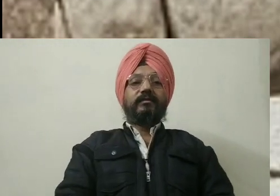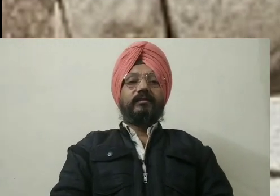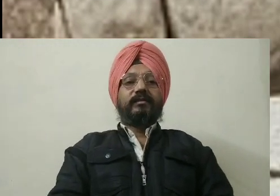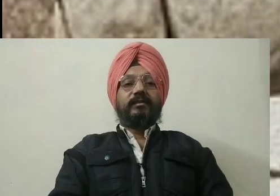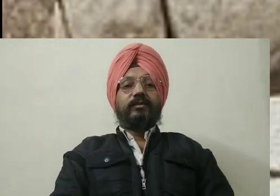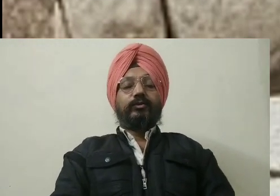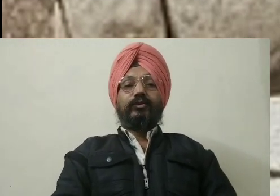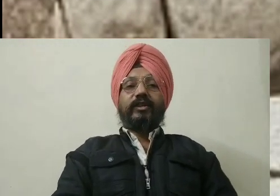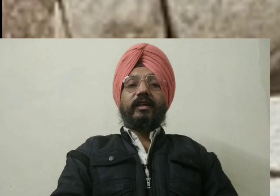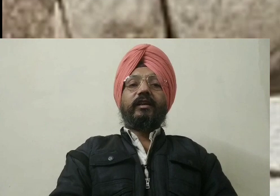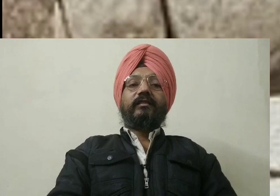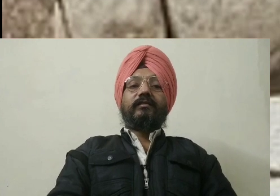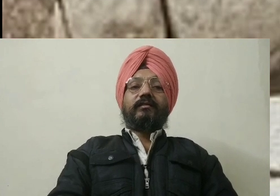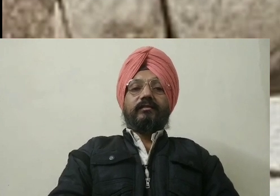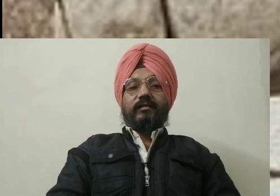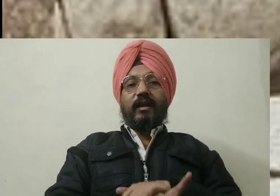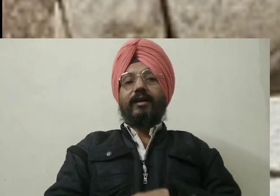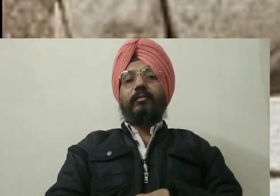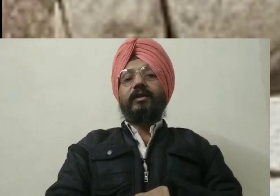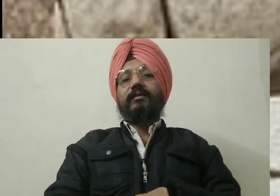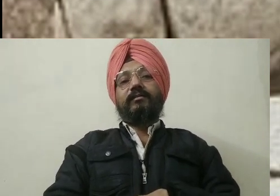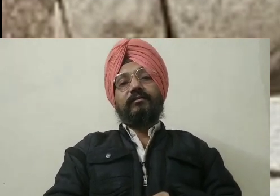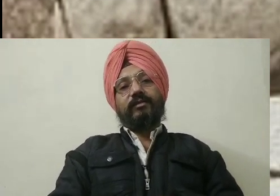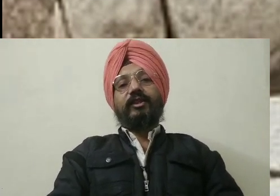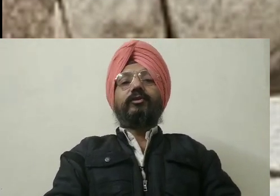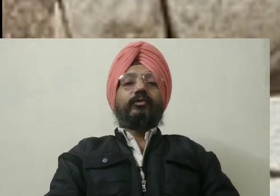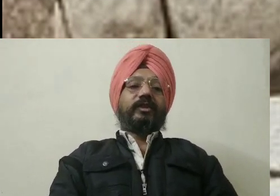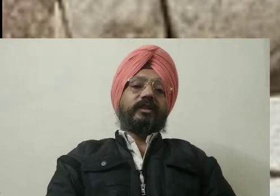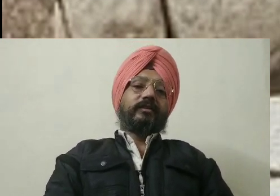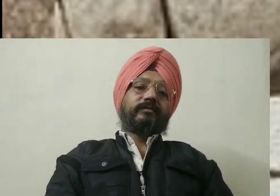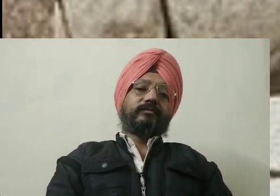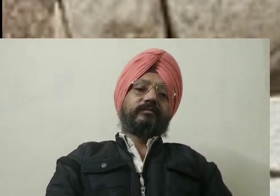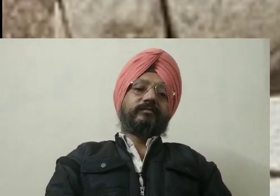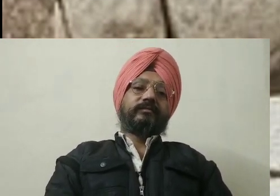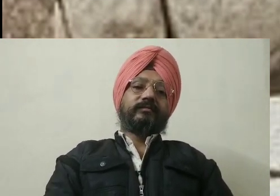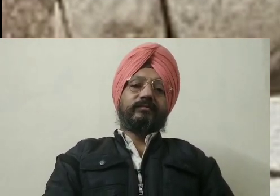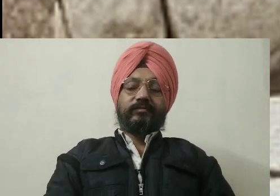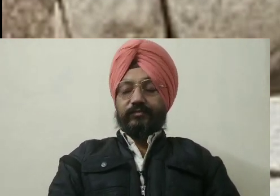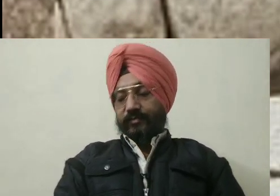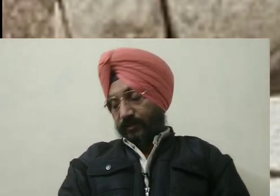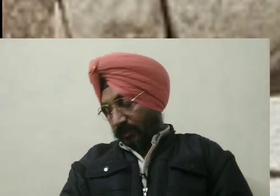यानि उसके नाक पर सींग होती है